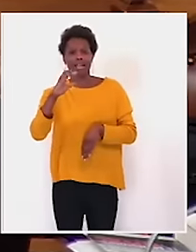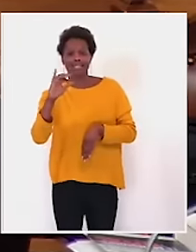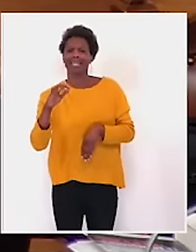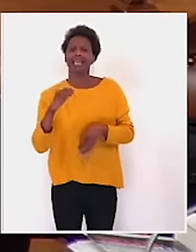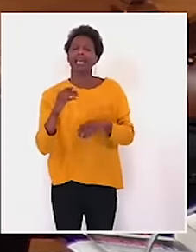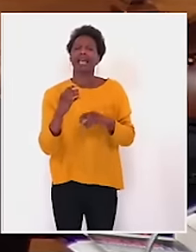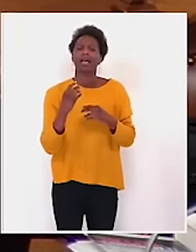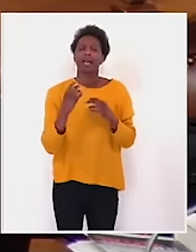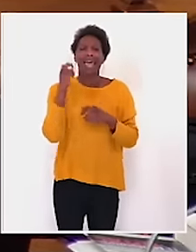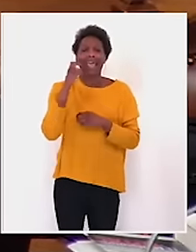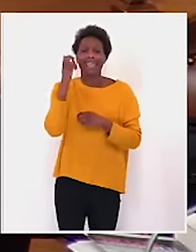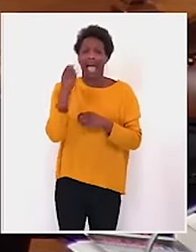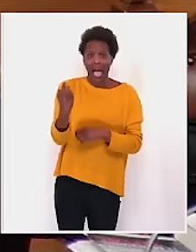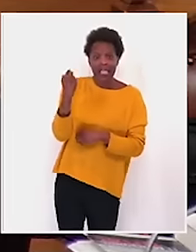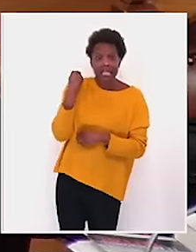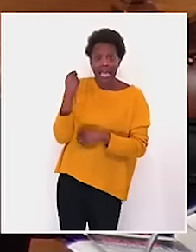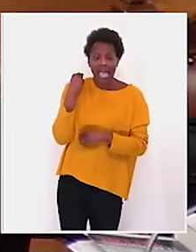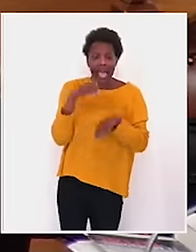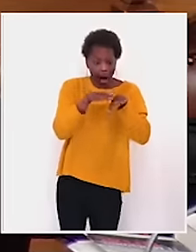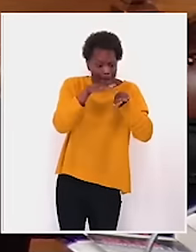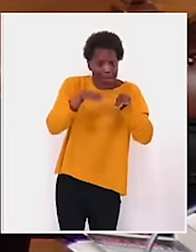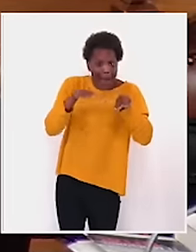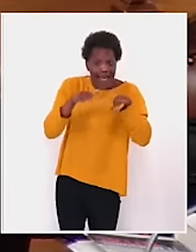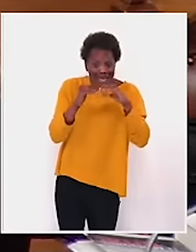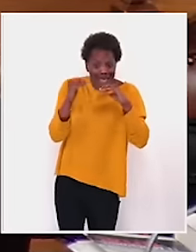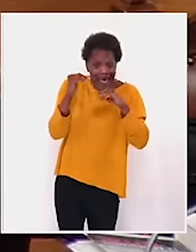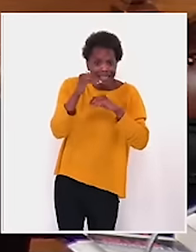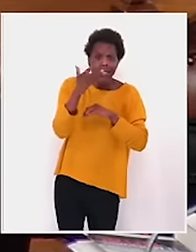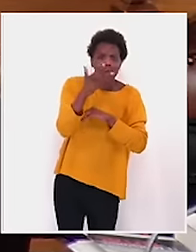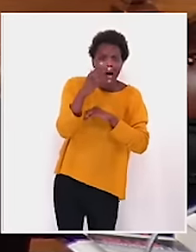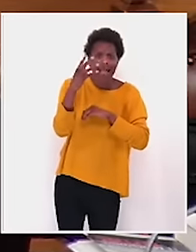plutôt récent, un parking en 3 ou 4 étages, qui est juste le long de la voie des trams